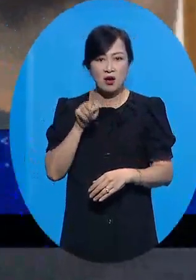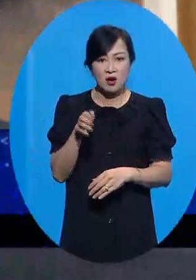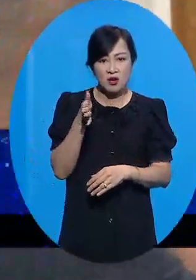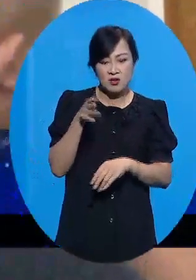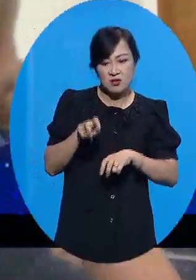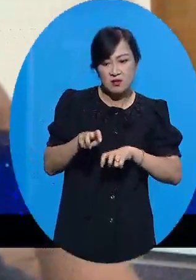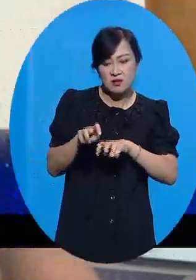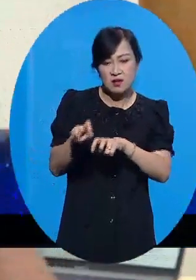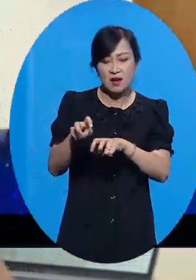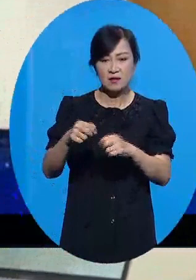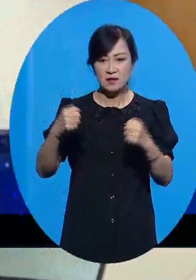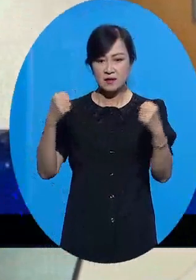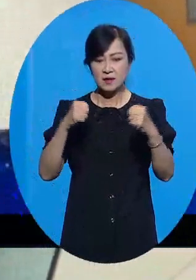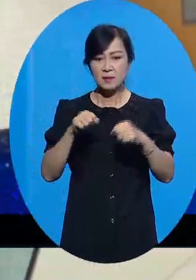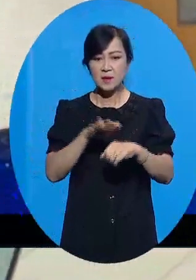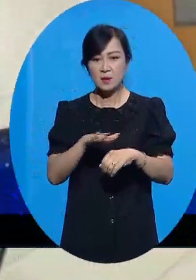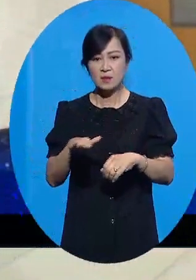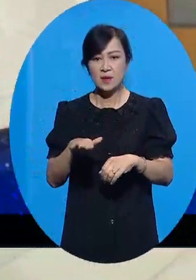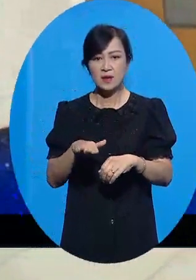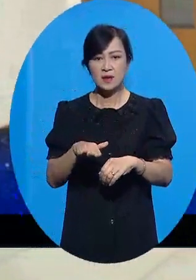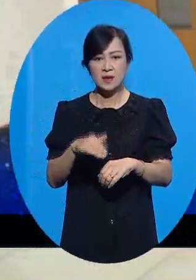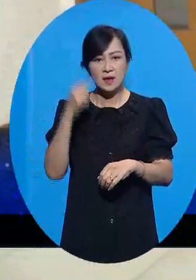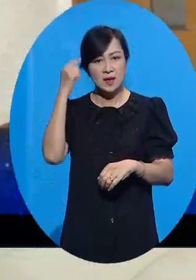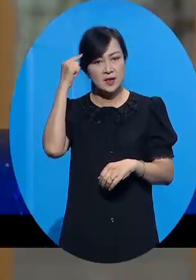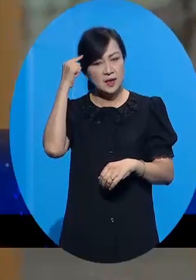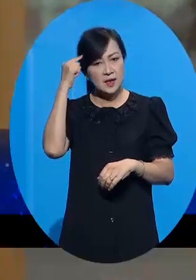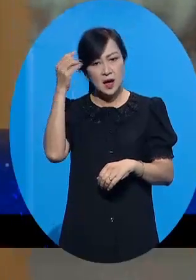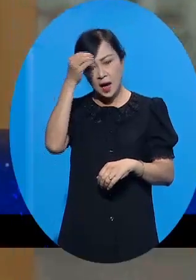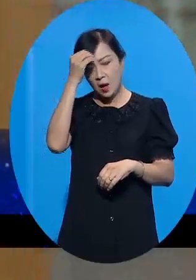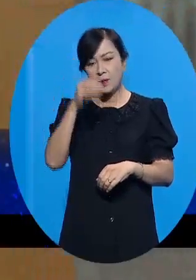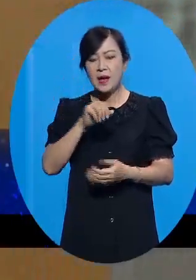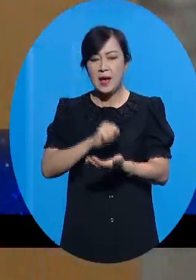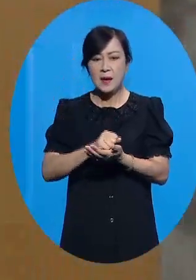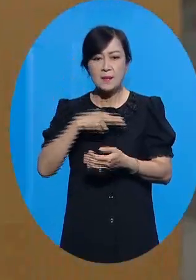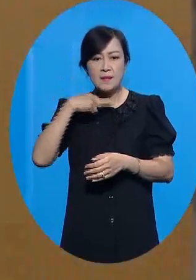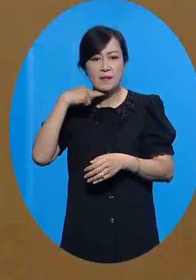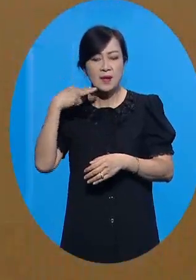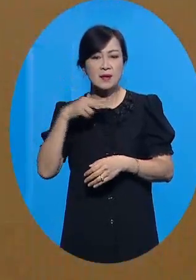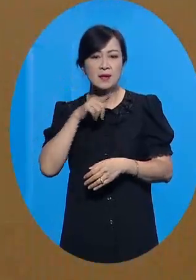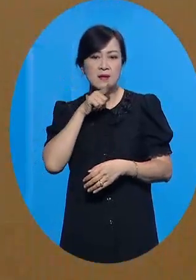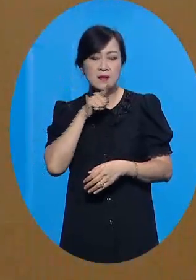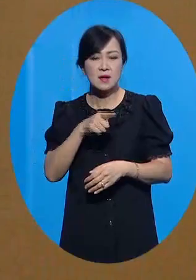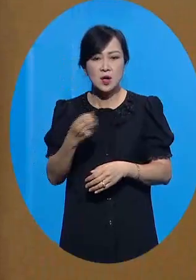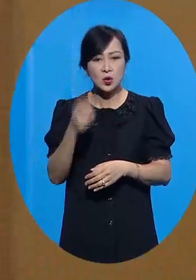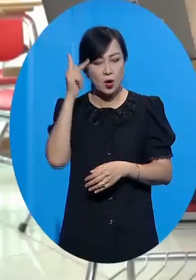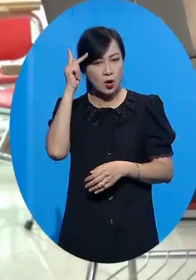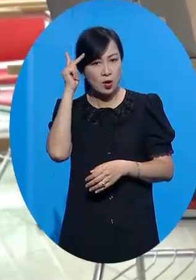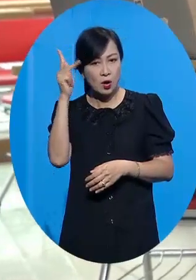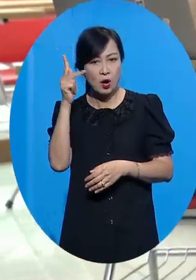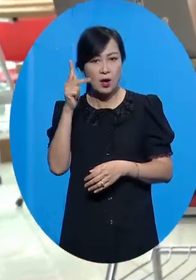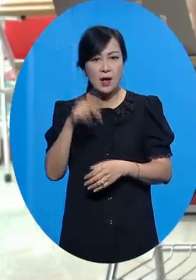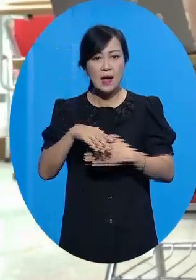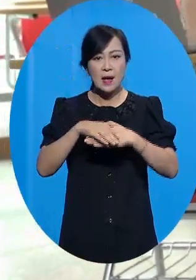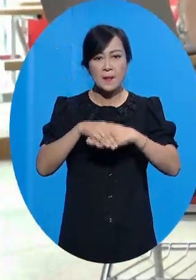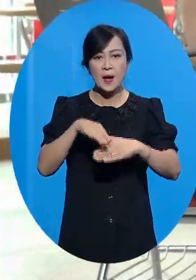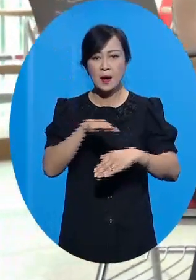hướng chạy theo thành tích mà học viên quên rằng học IELTS còn để vận dụng tiếng Anh vào môi trường thực tế. Bài toán khó được đặt ra là các